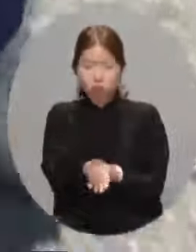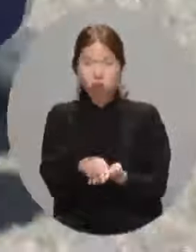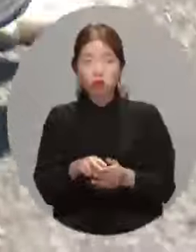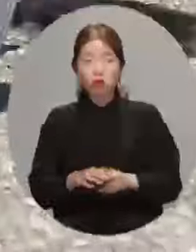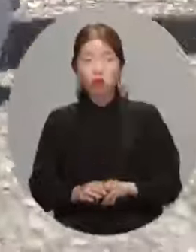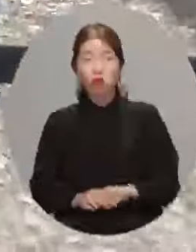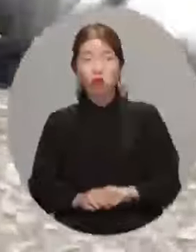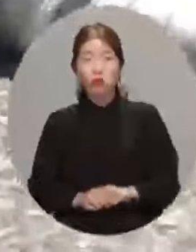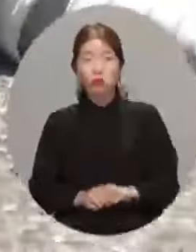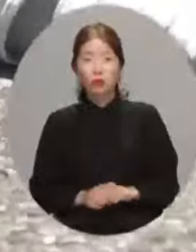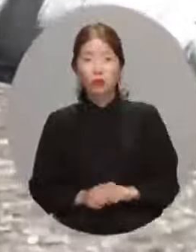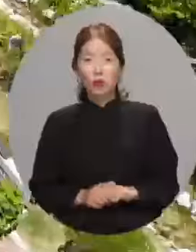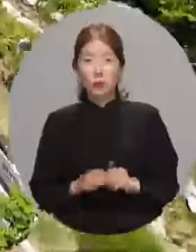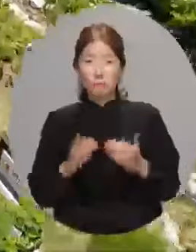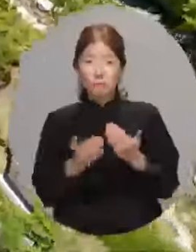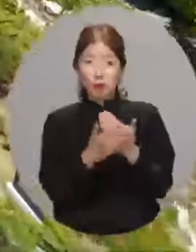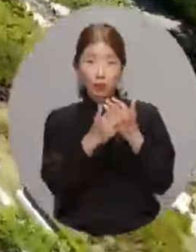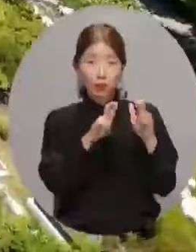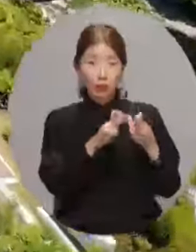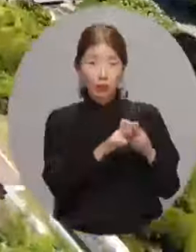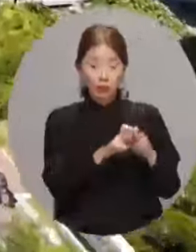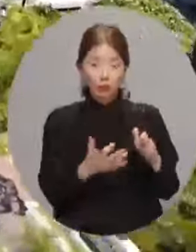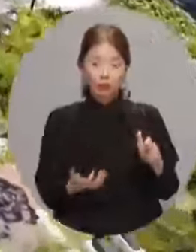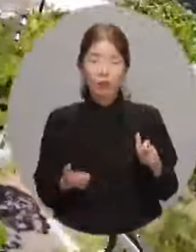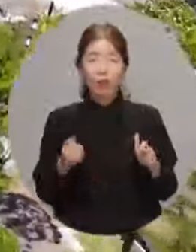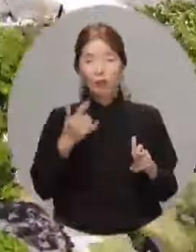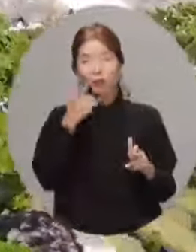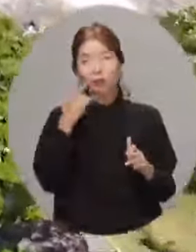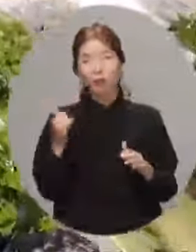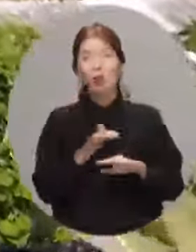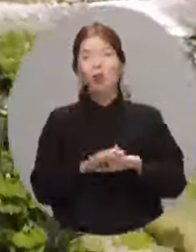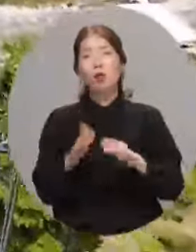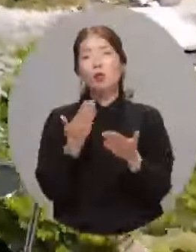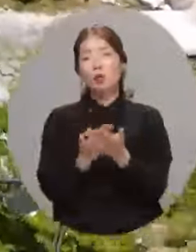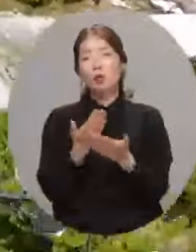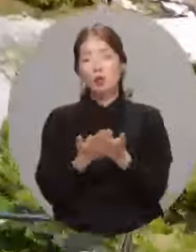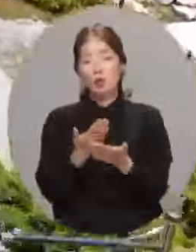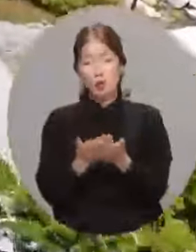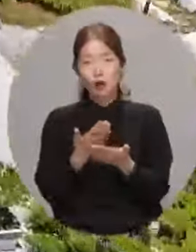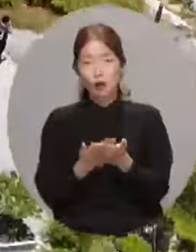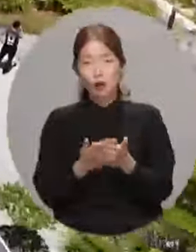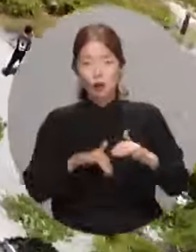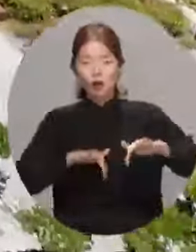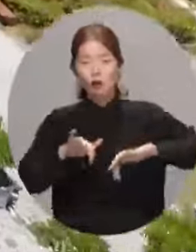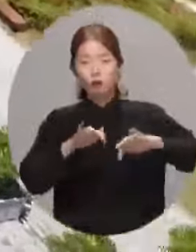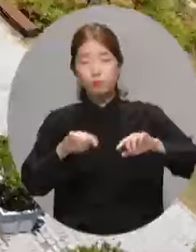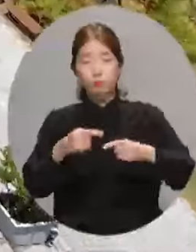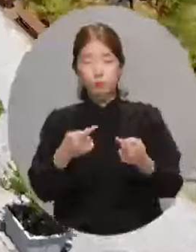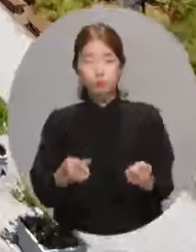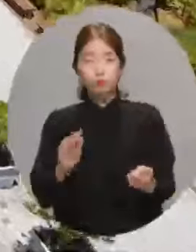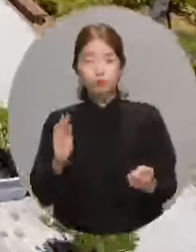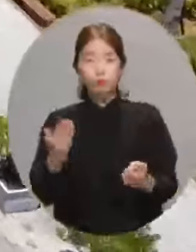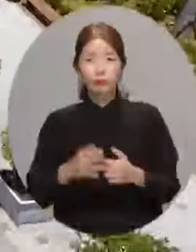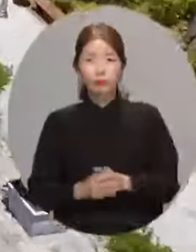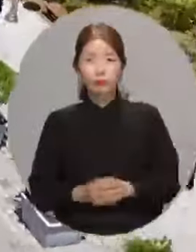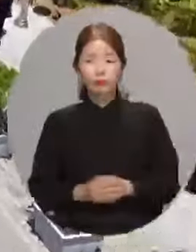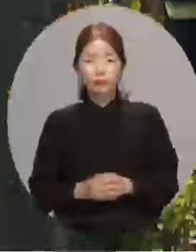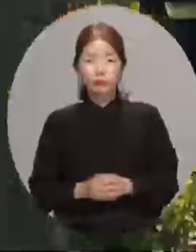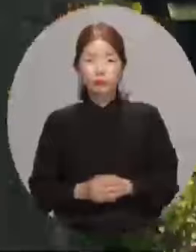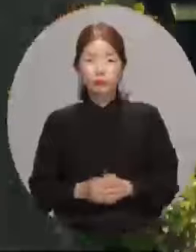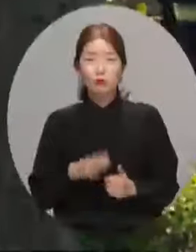오체투지. 발달장애 자녀가 있는 부모들이 대책 마련을 촉구하기 위해 거리로 나섰습니다.